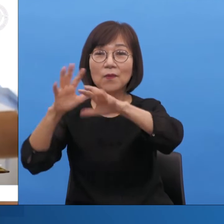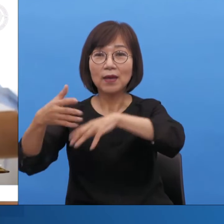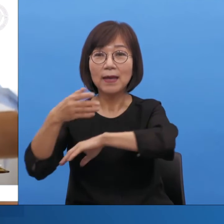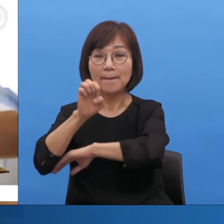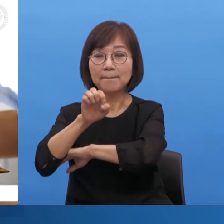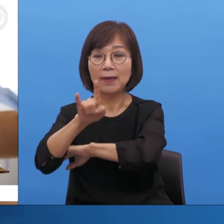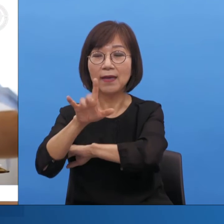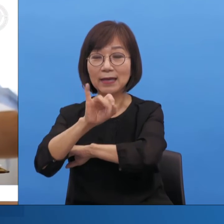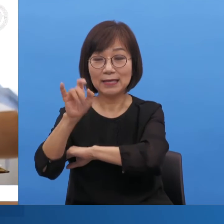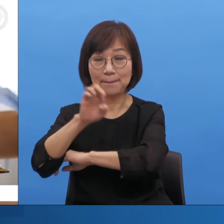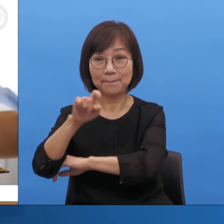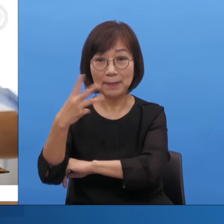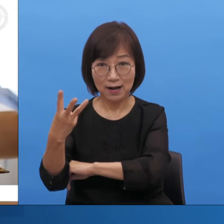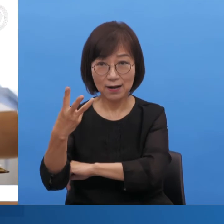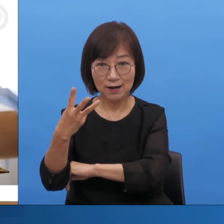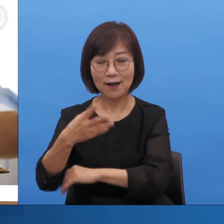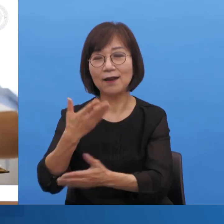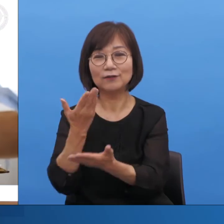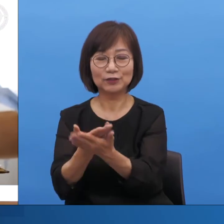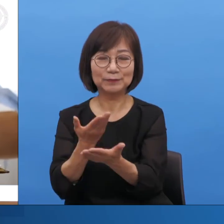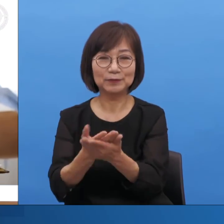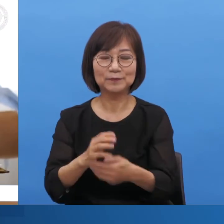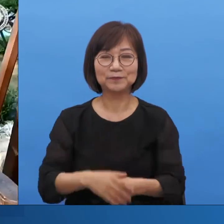해외는 페이팔 결제가 가능합니다.